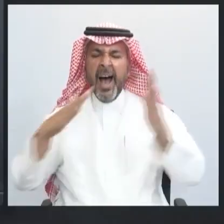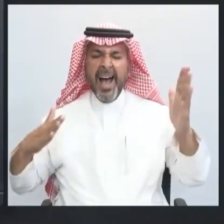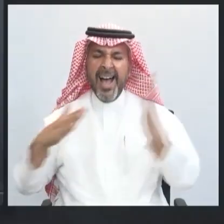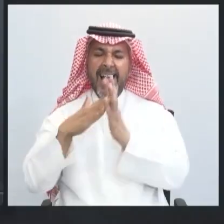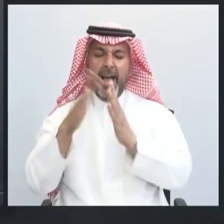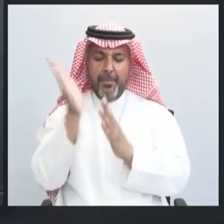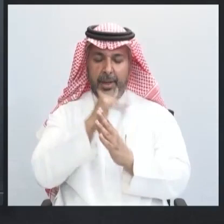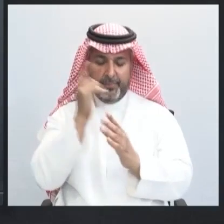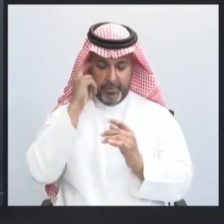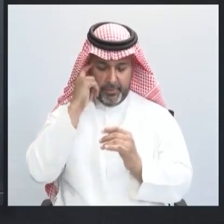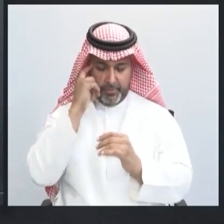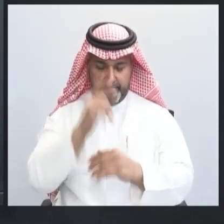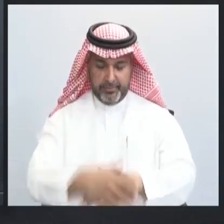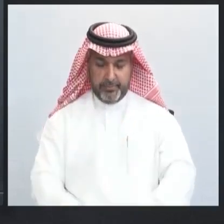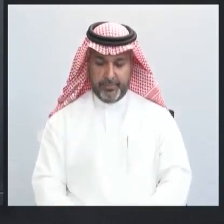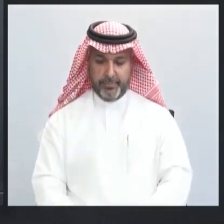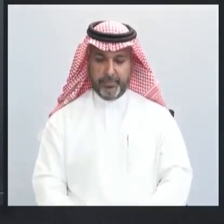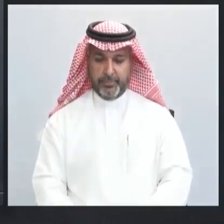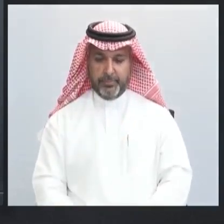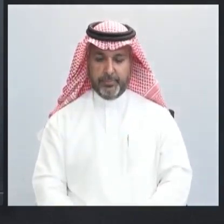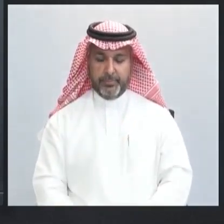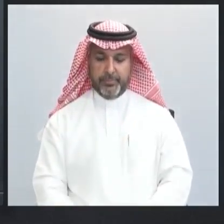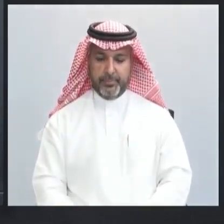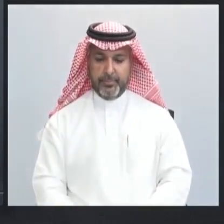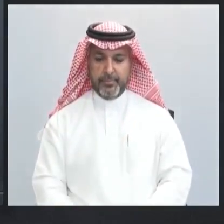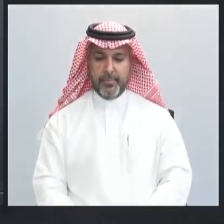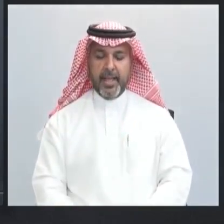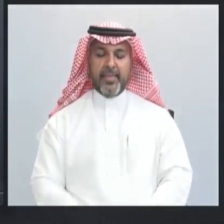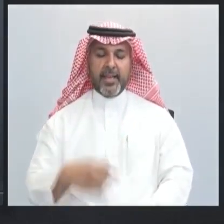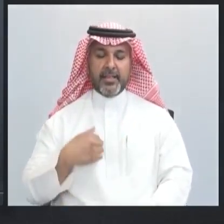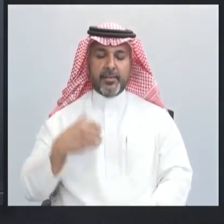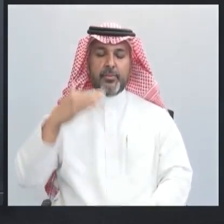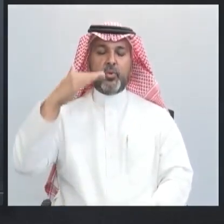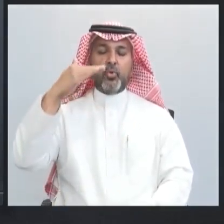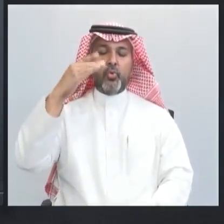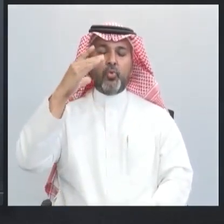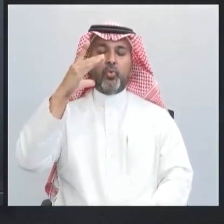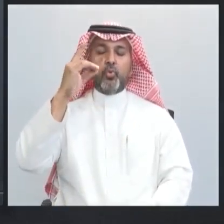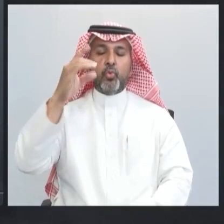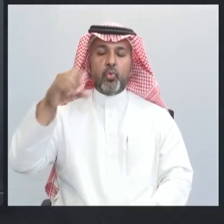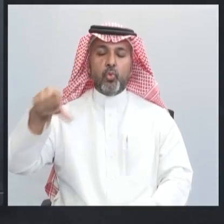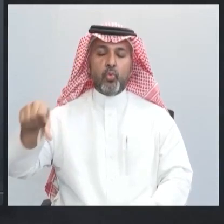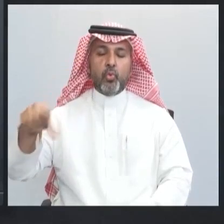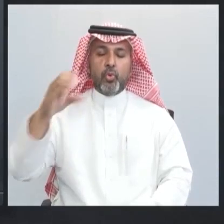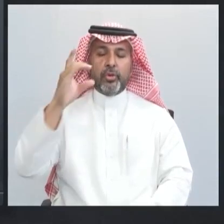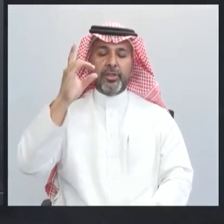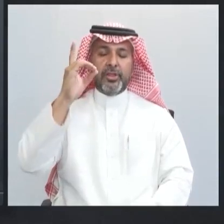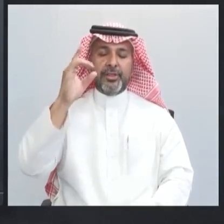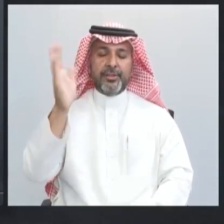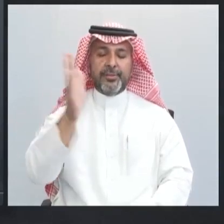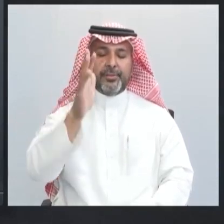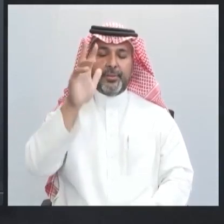هذا الخط يعني لو عوضت عن عن قيمه ب هذه بغض النظر عن ي هذه اين سالب واح سالب ا صفر ايا